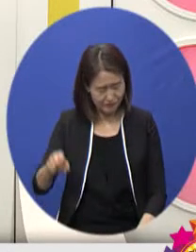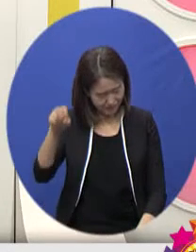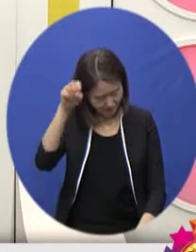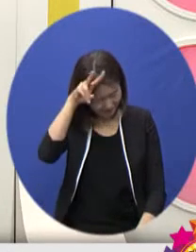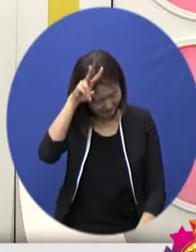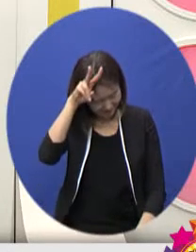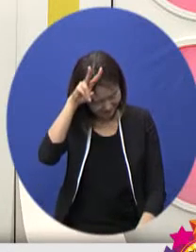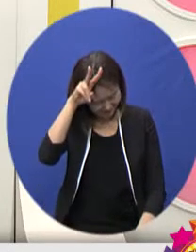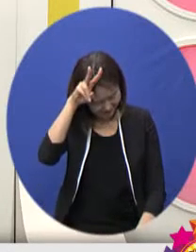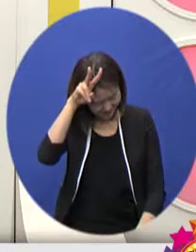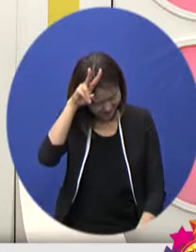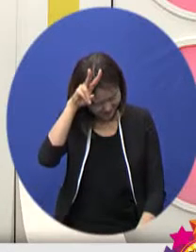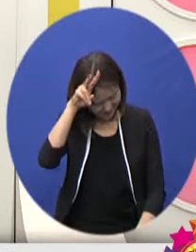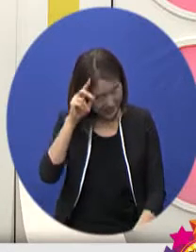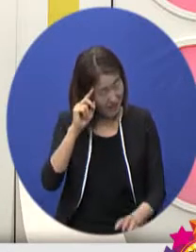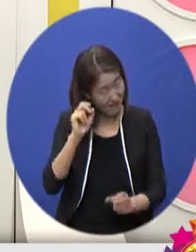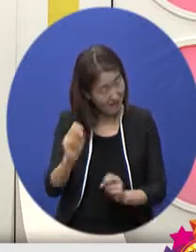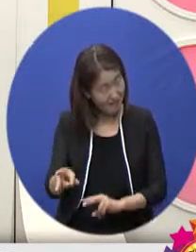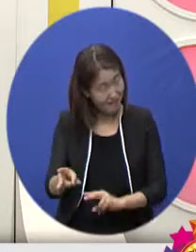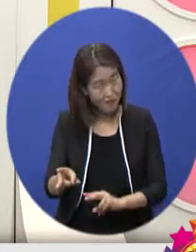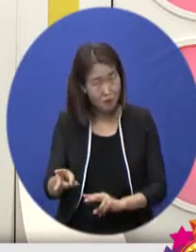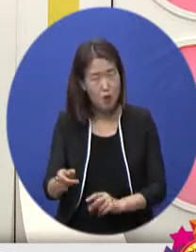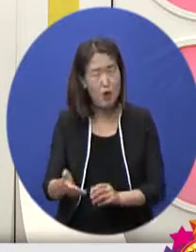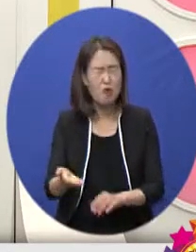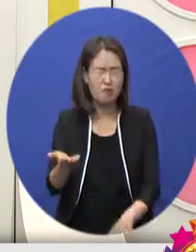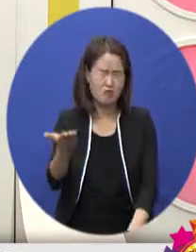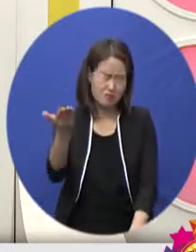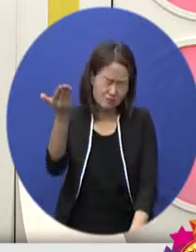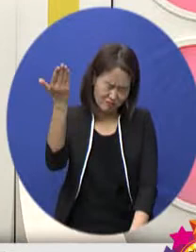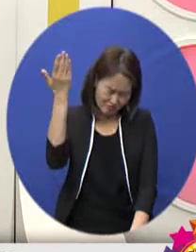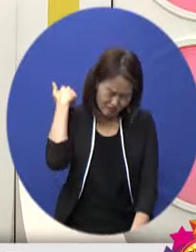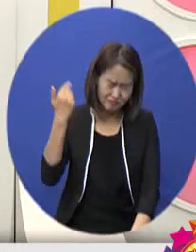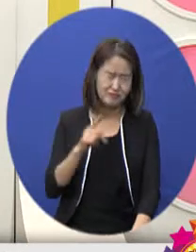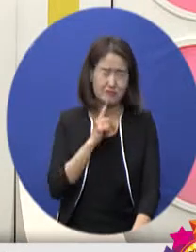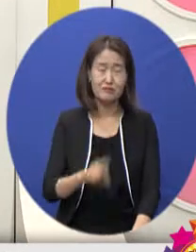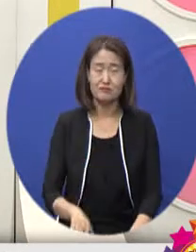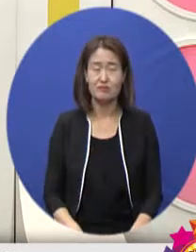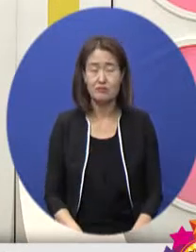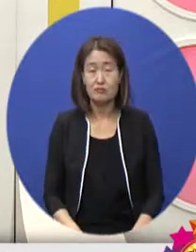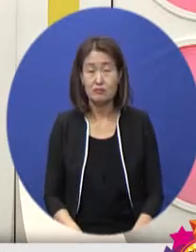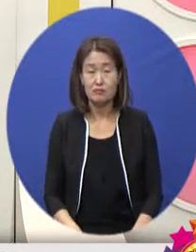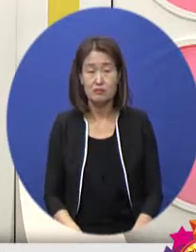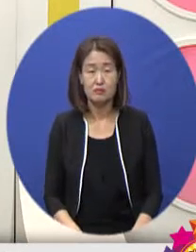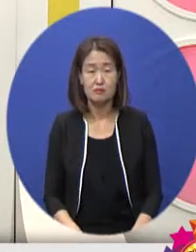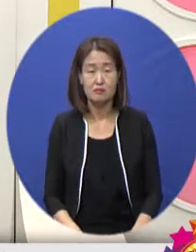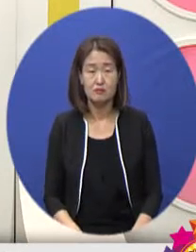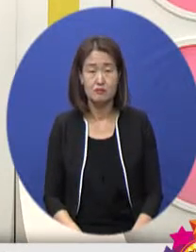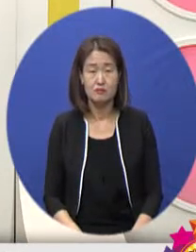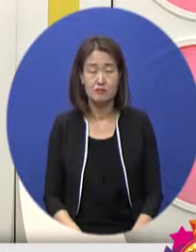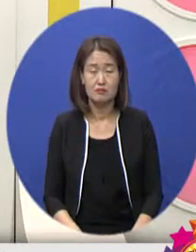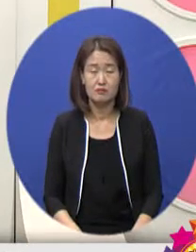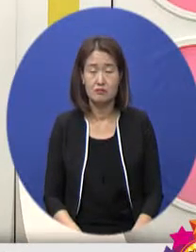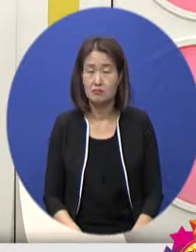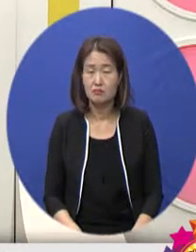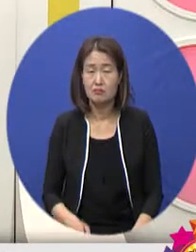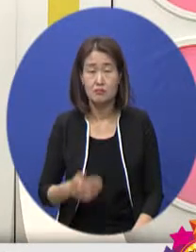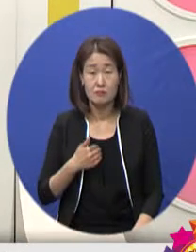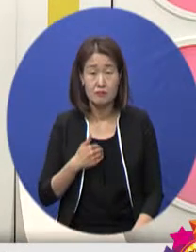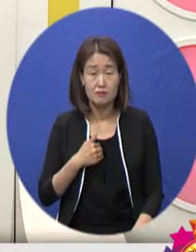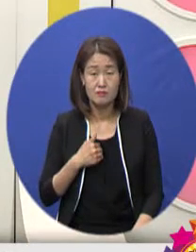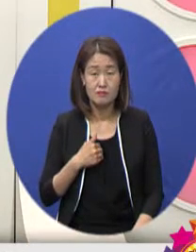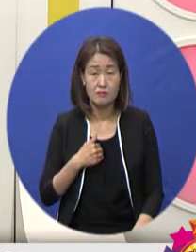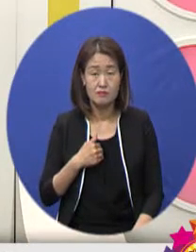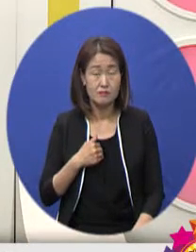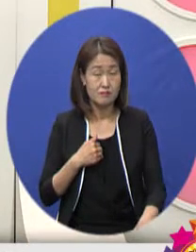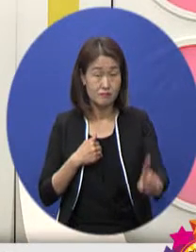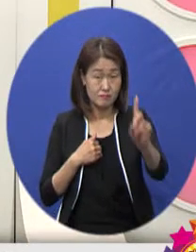하니까 생각이 안 나요. 네. 하도 오래돼가지고. 그러셨군요. 아버님이 네, 네 말씀하세요. 아, 그리고 제가 좀